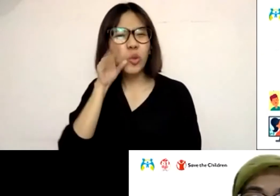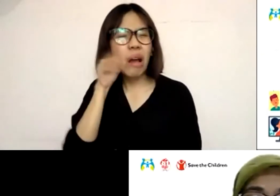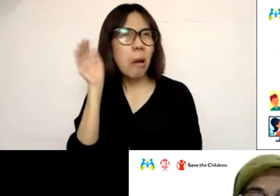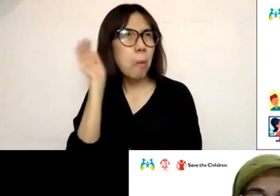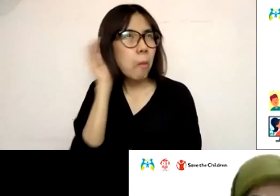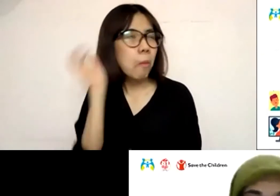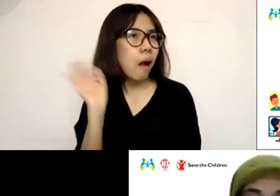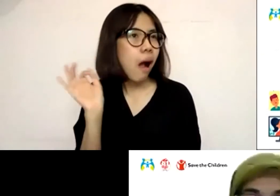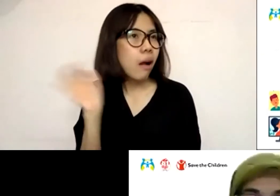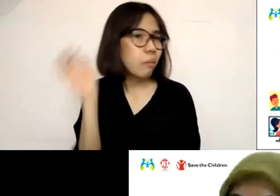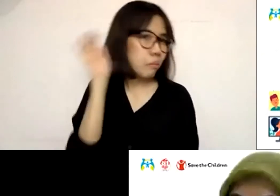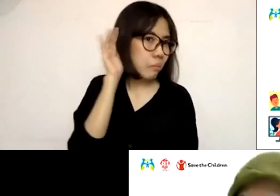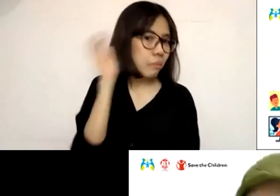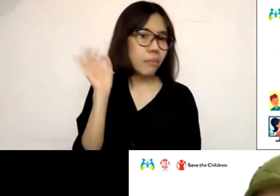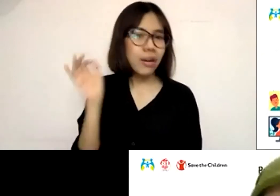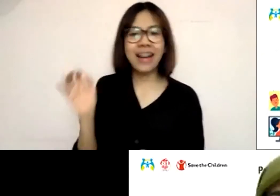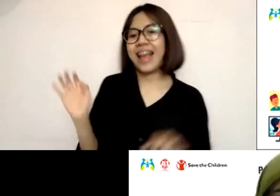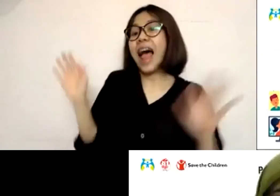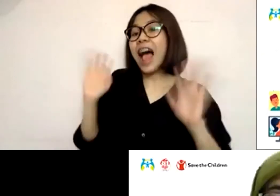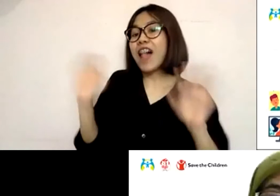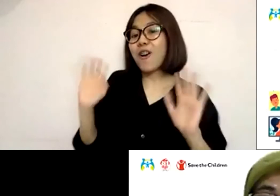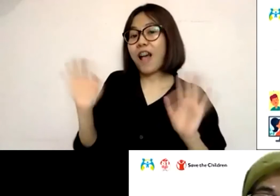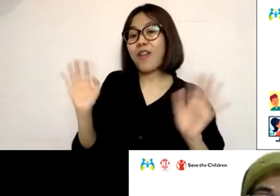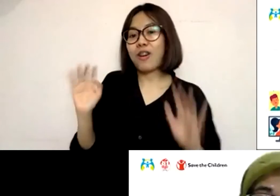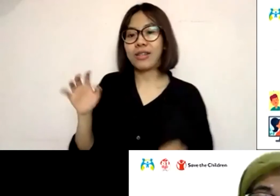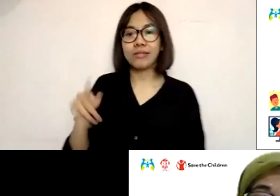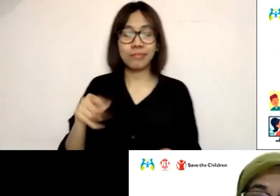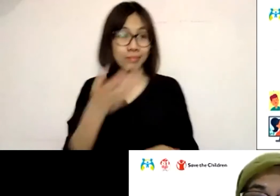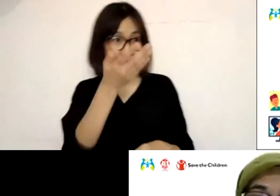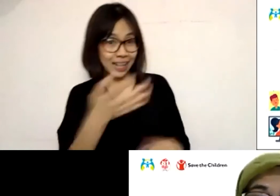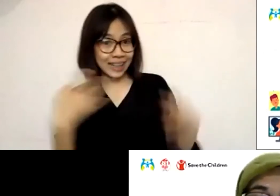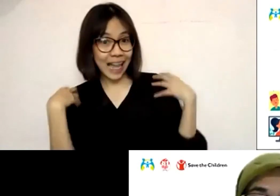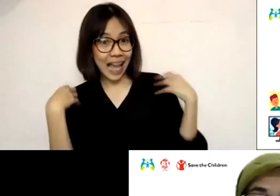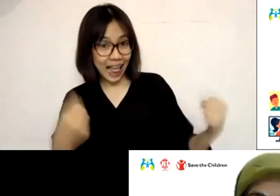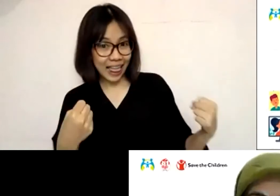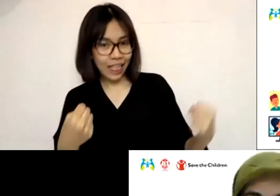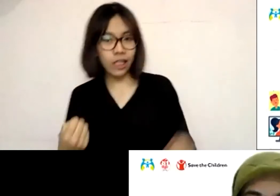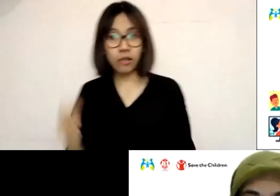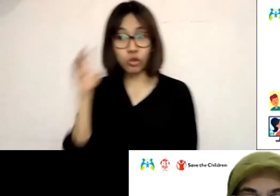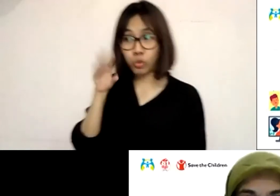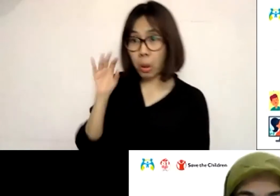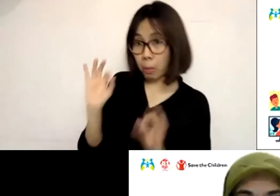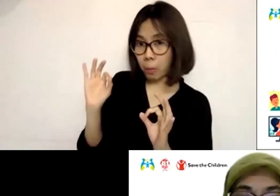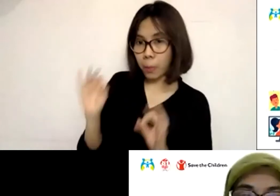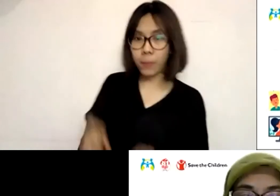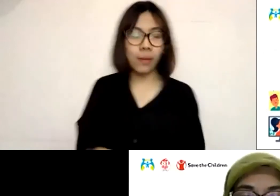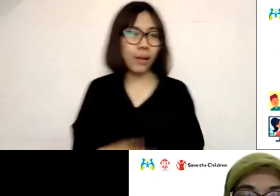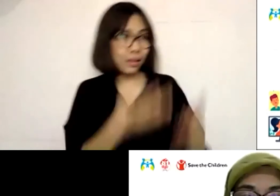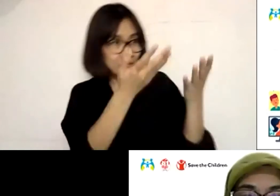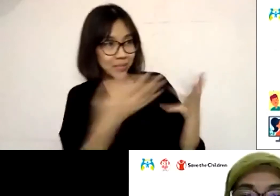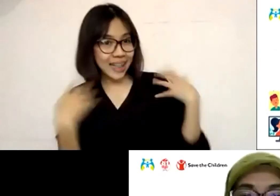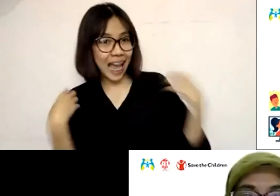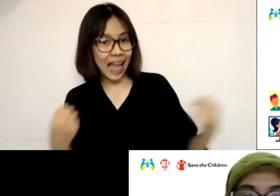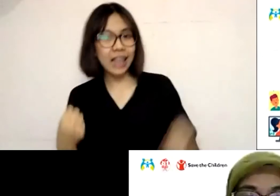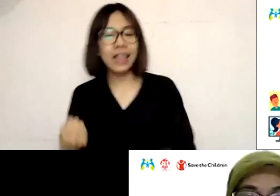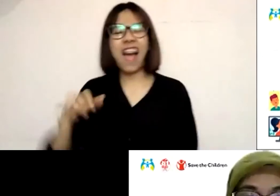Halo Bu Ana. Halo. Ya. Sehat Bu? Kah? Sudah. Sehat Bu? Sudah, ya. Ya,